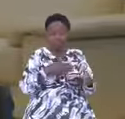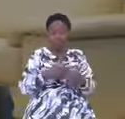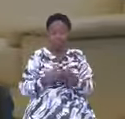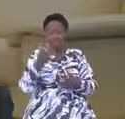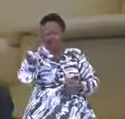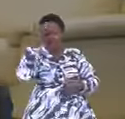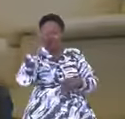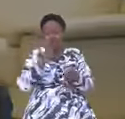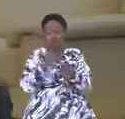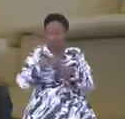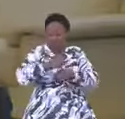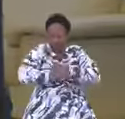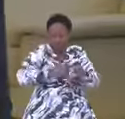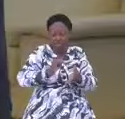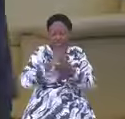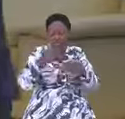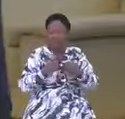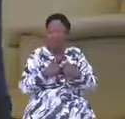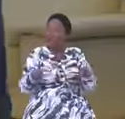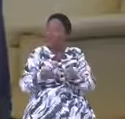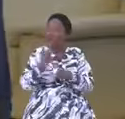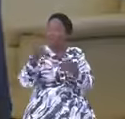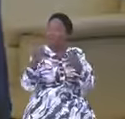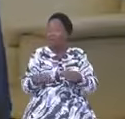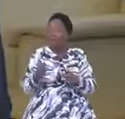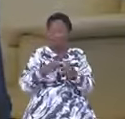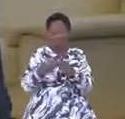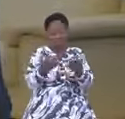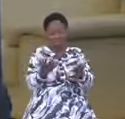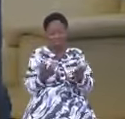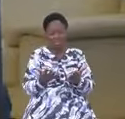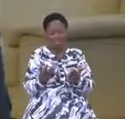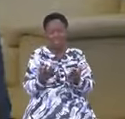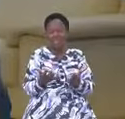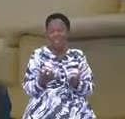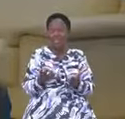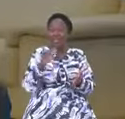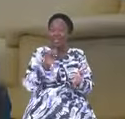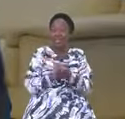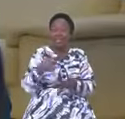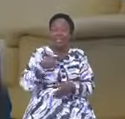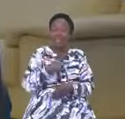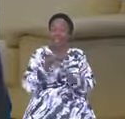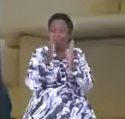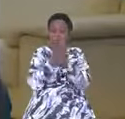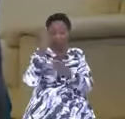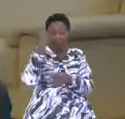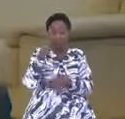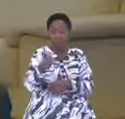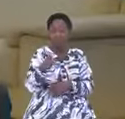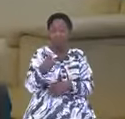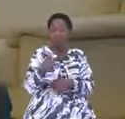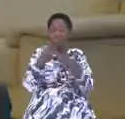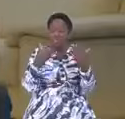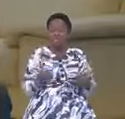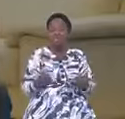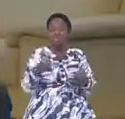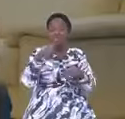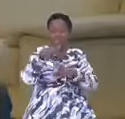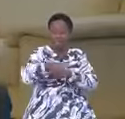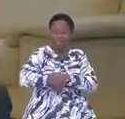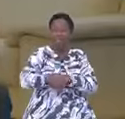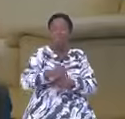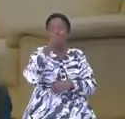es venu es tu désires et tu veux que nous prions pour toi ce soir dieu va exaucer